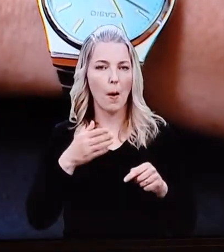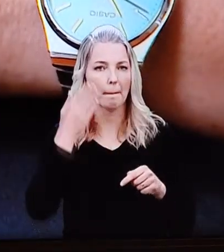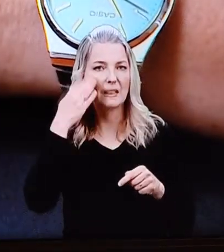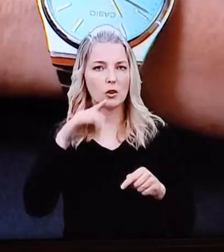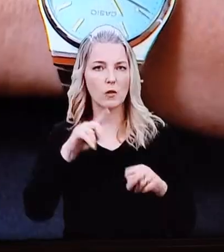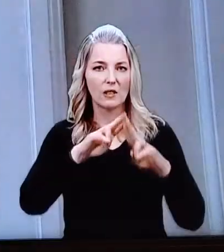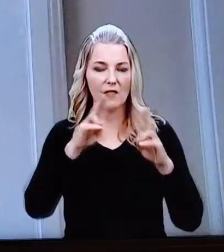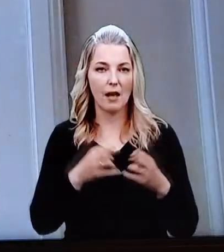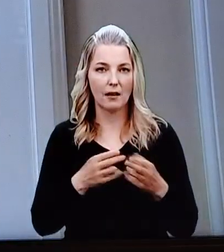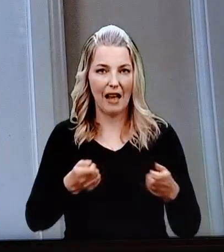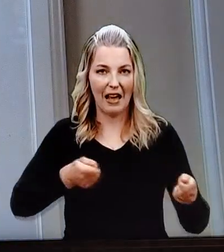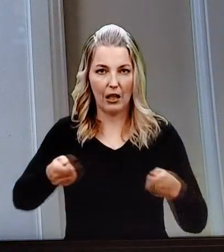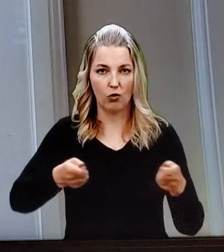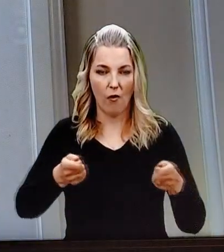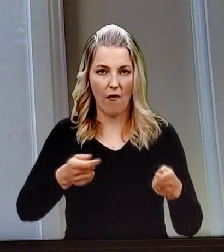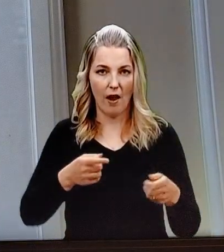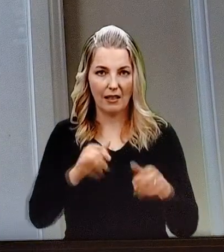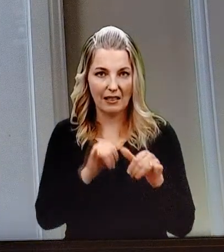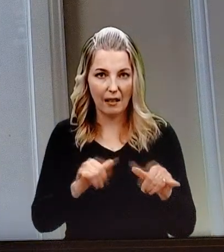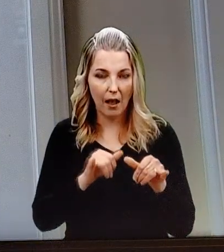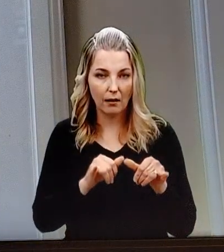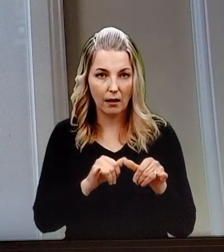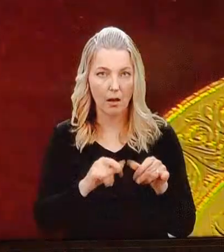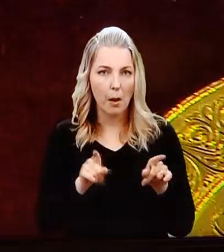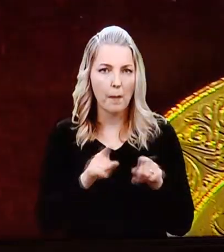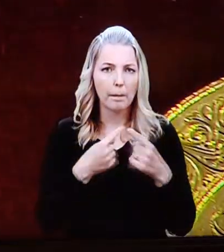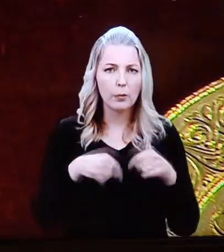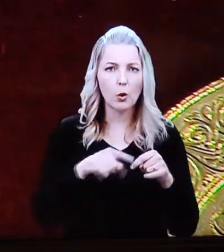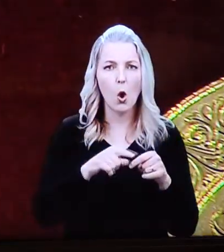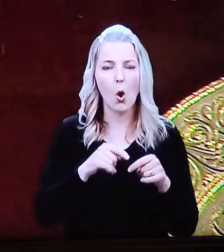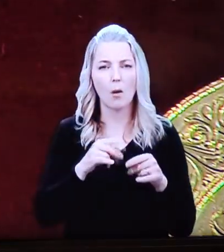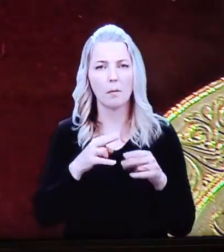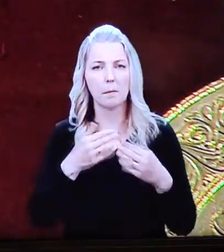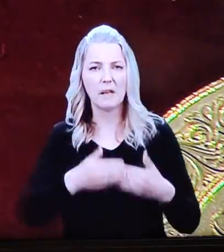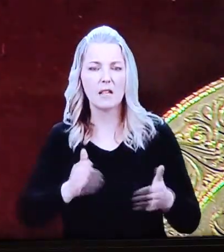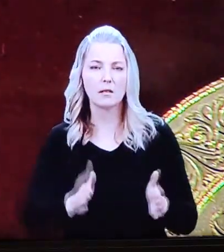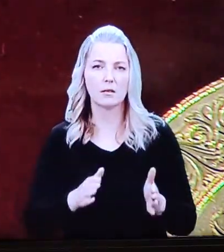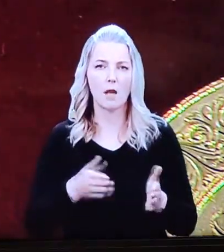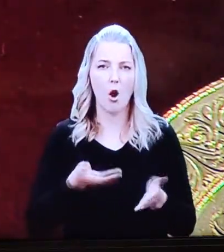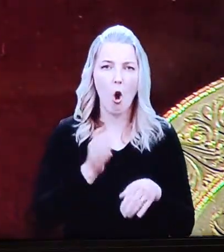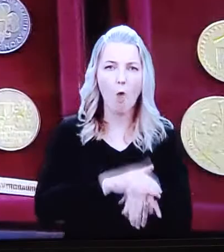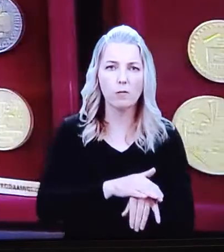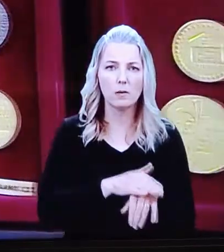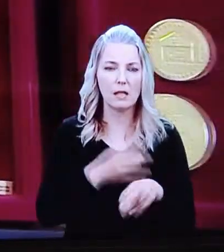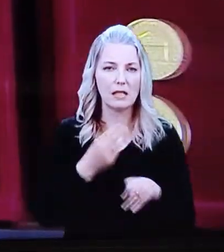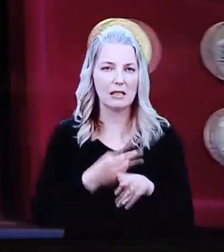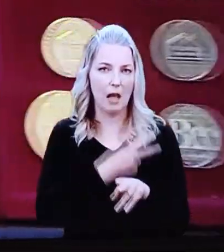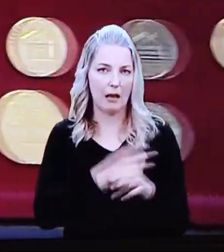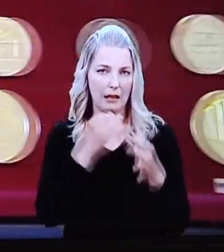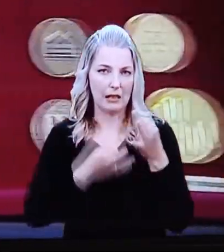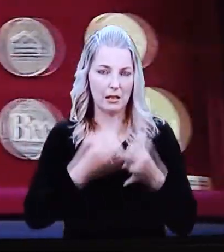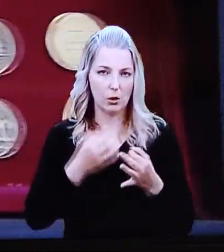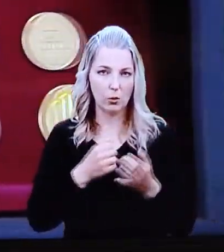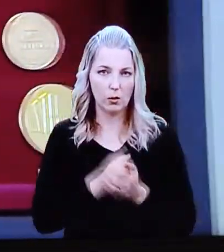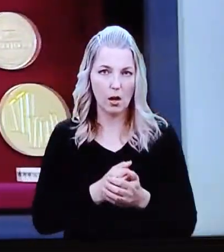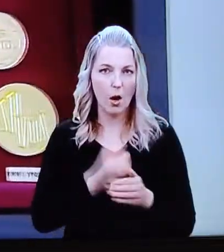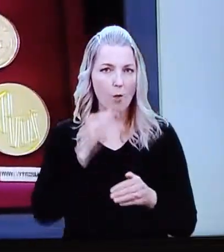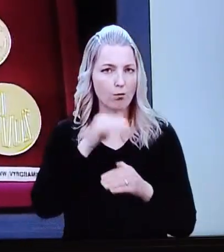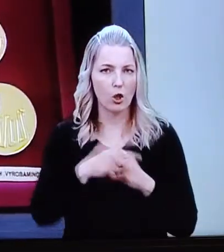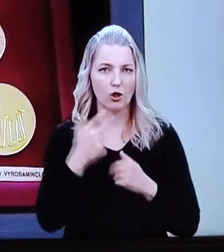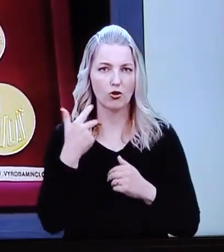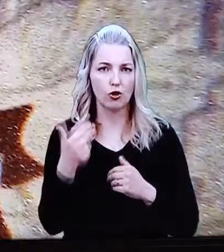zlata. Mince tvoří pro města, obce i státní instituce. V trezorech a archivech teď mají přes 3000